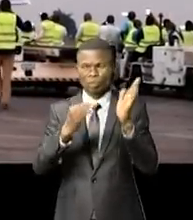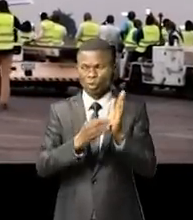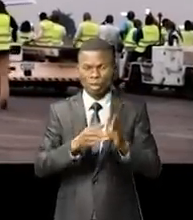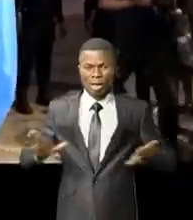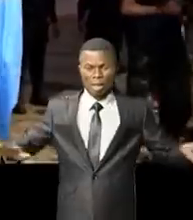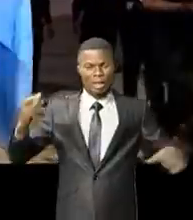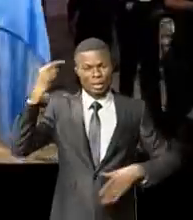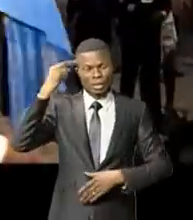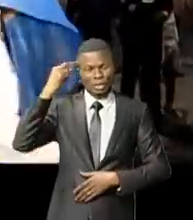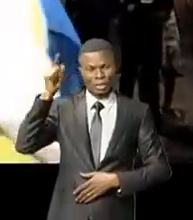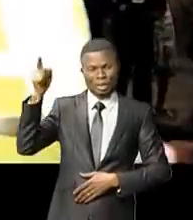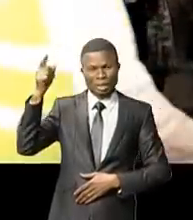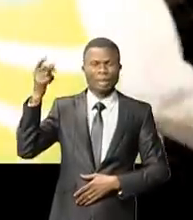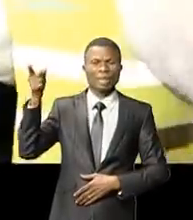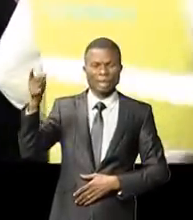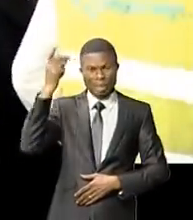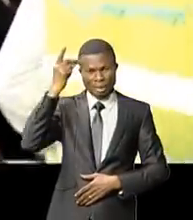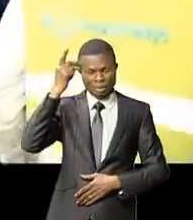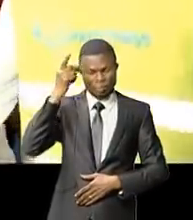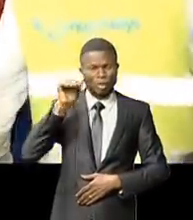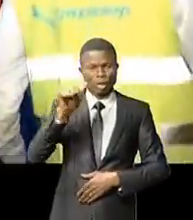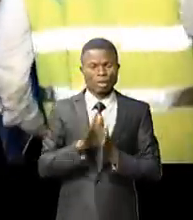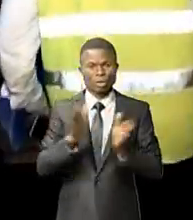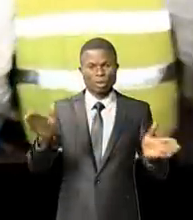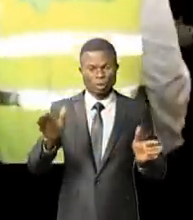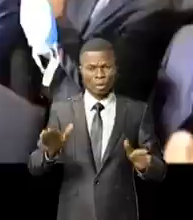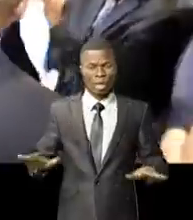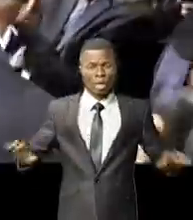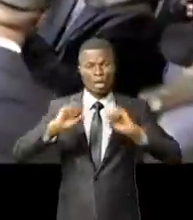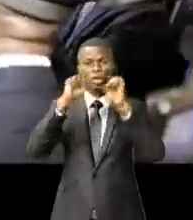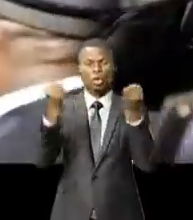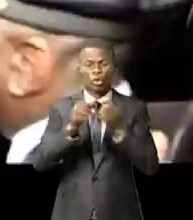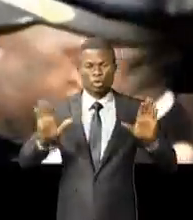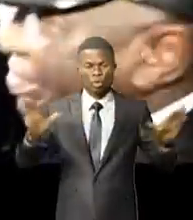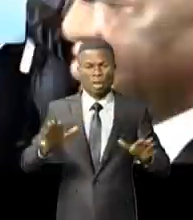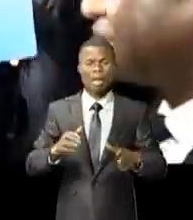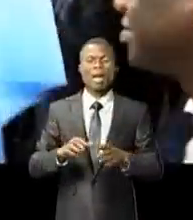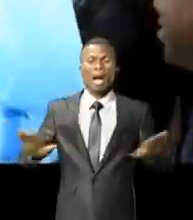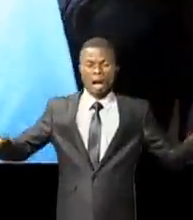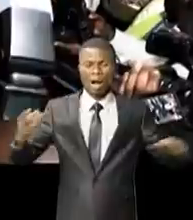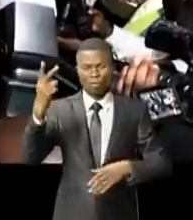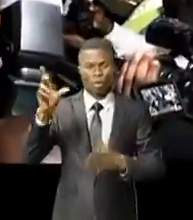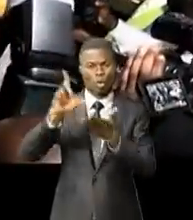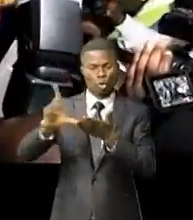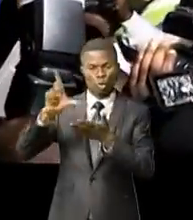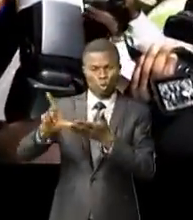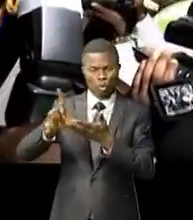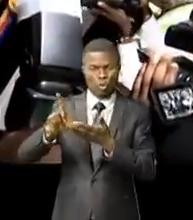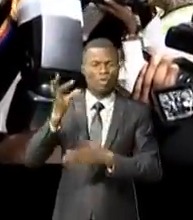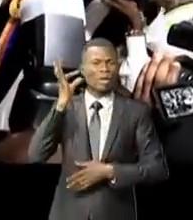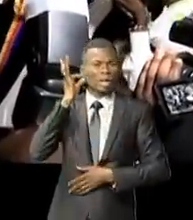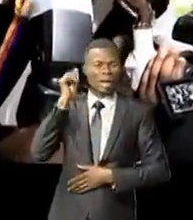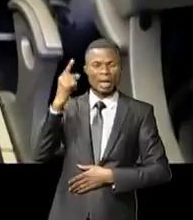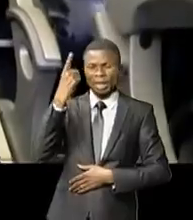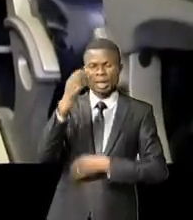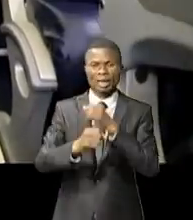l'aéroport international d'Njili à Kinshasa. Selon le directeur général de Congo Airways, ces appareils ont été loués chez Kenya Airways pour une durée d'une